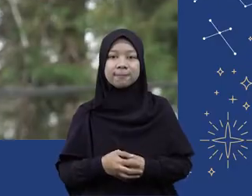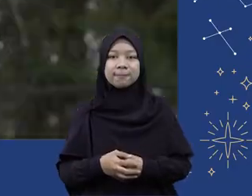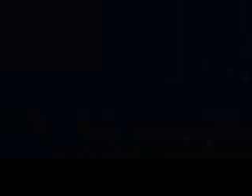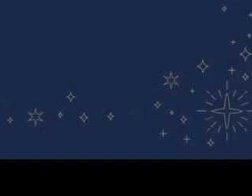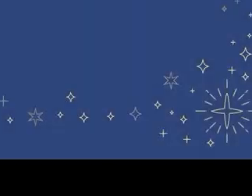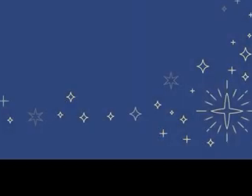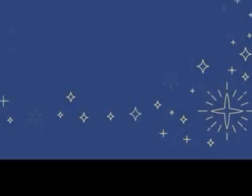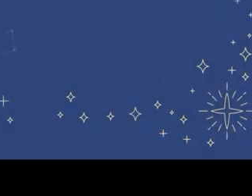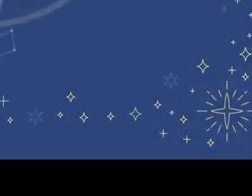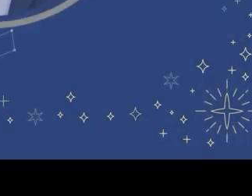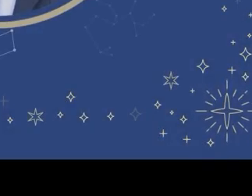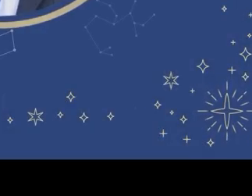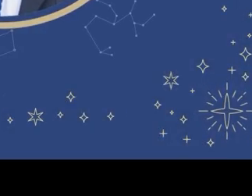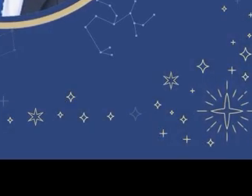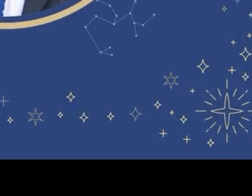singkat